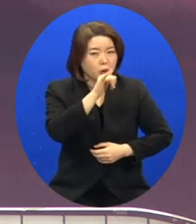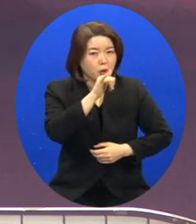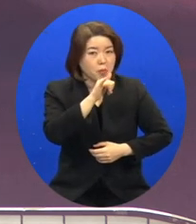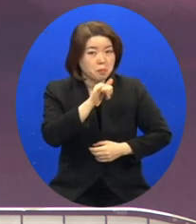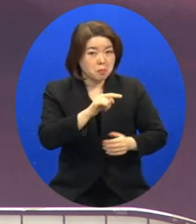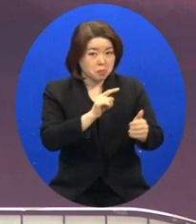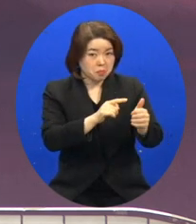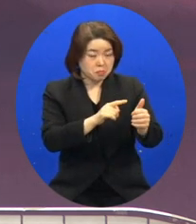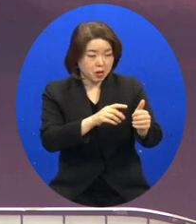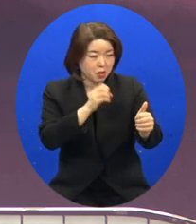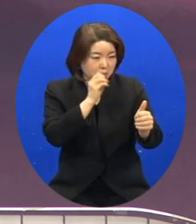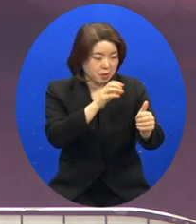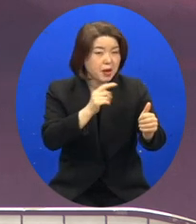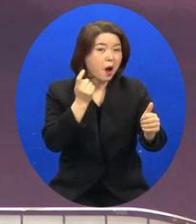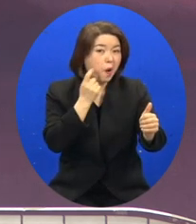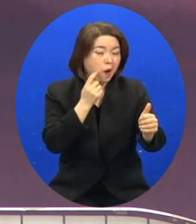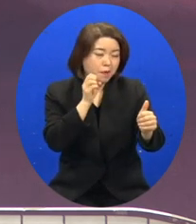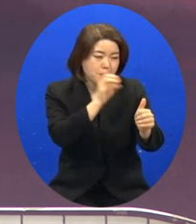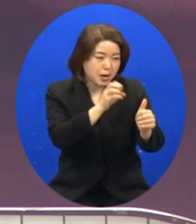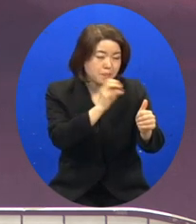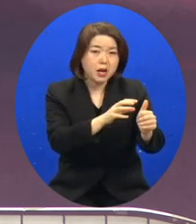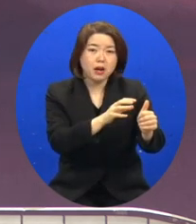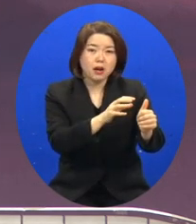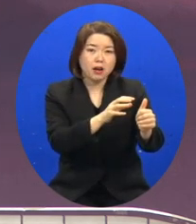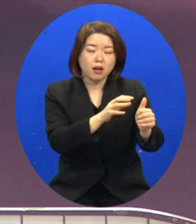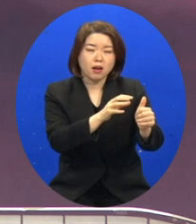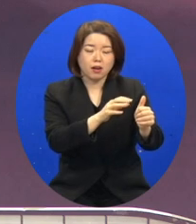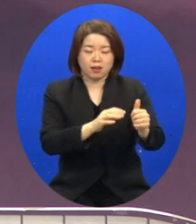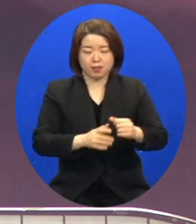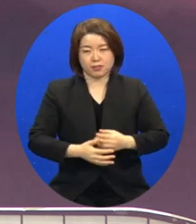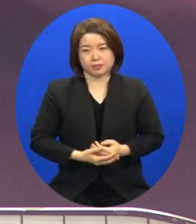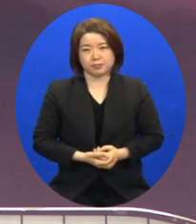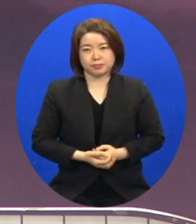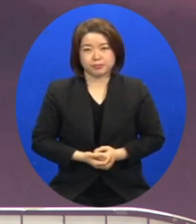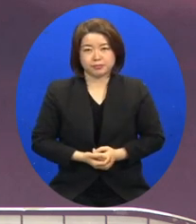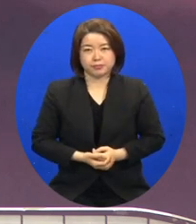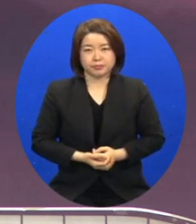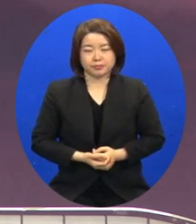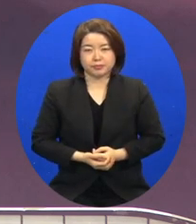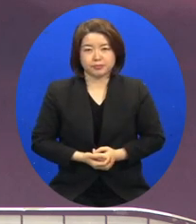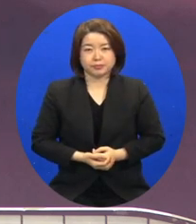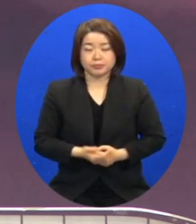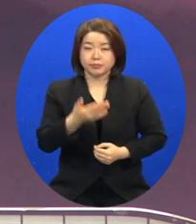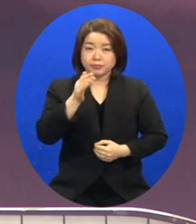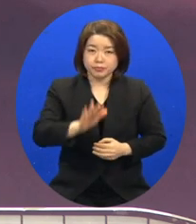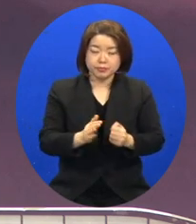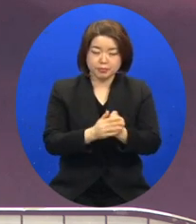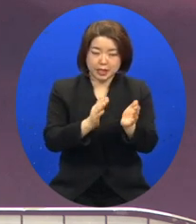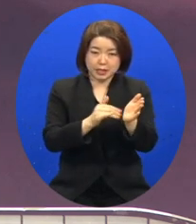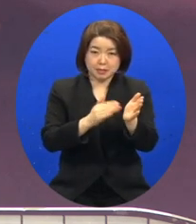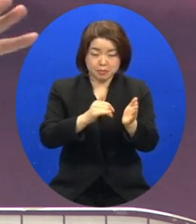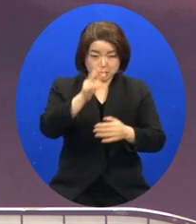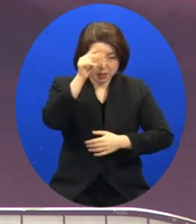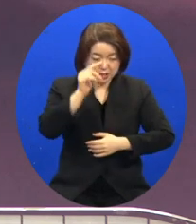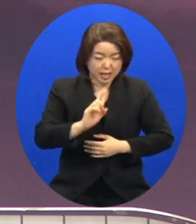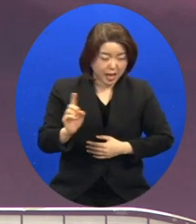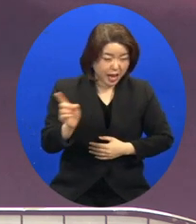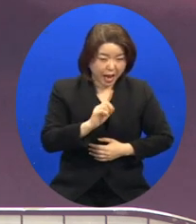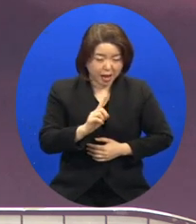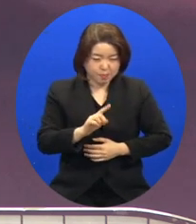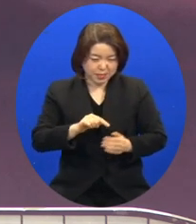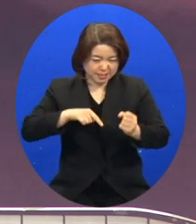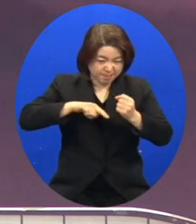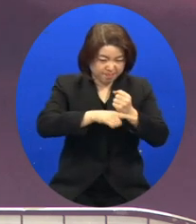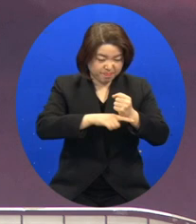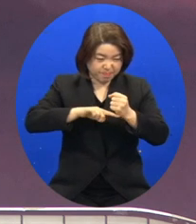그렇게 거지 수록 말을 하기 시작했습니다 그런데 비밀 경찰이 아무리 그렇게 집요하게